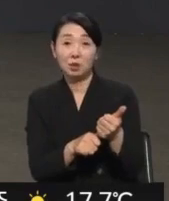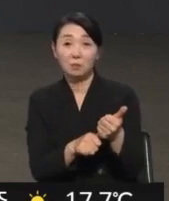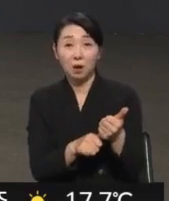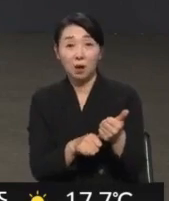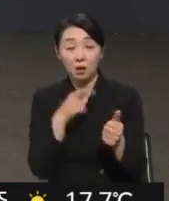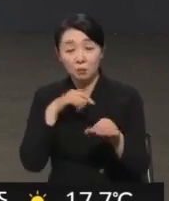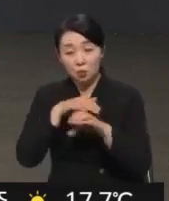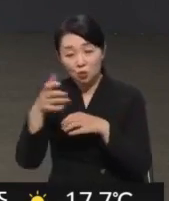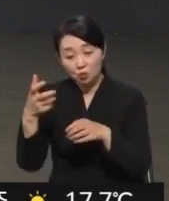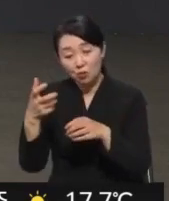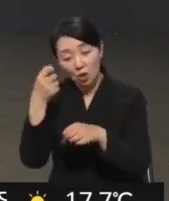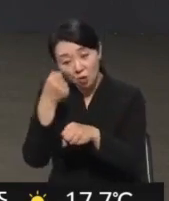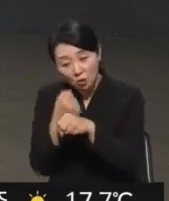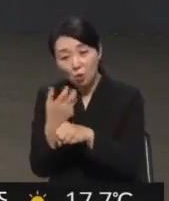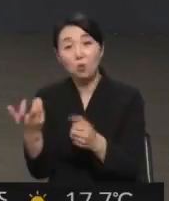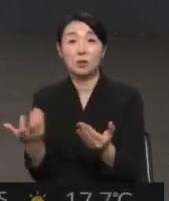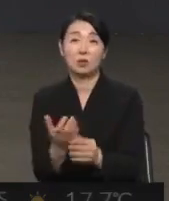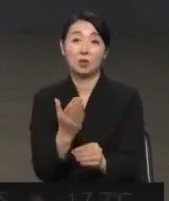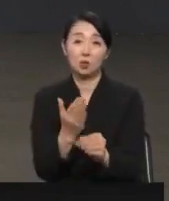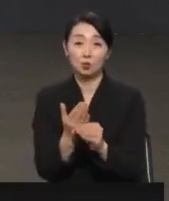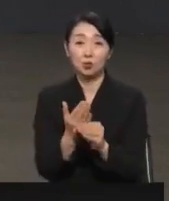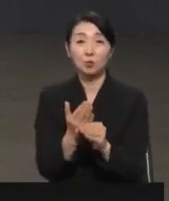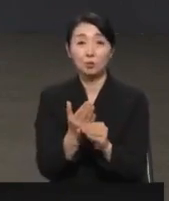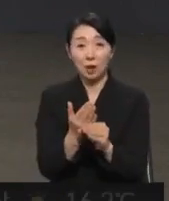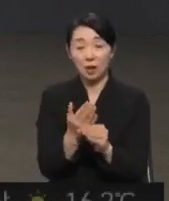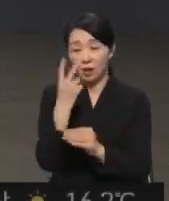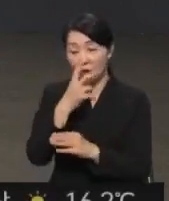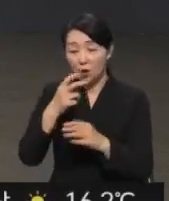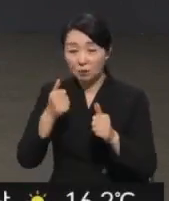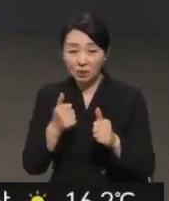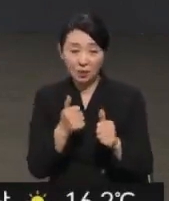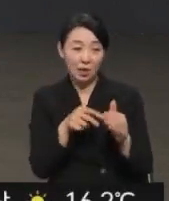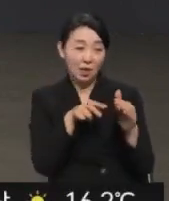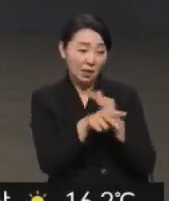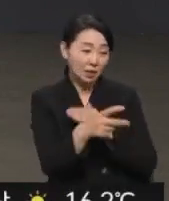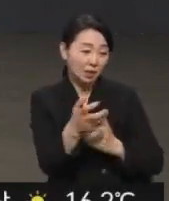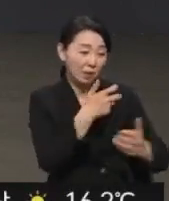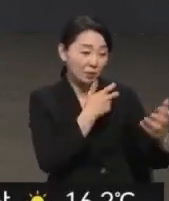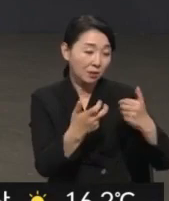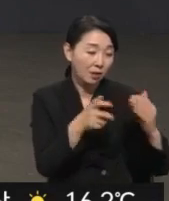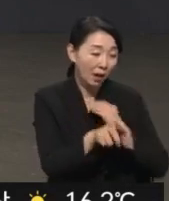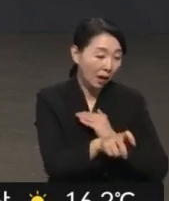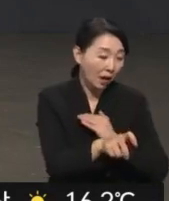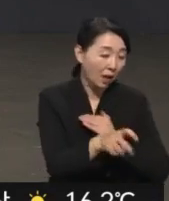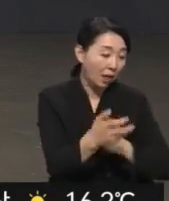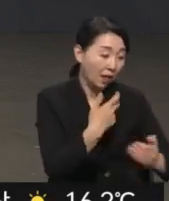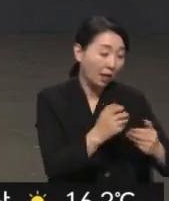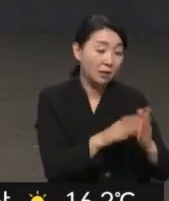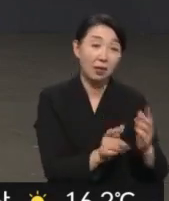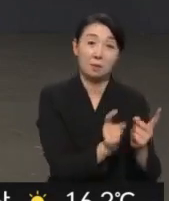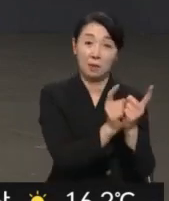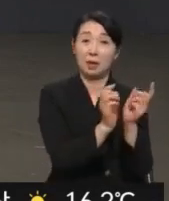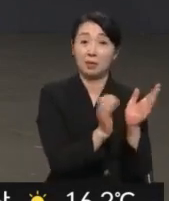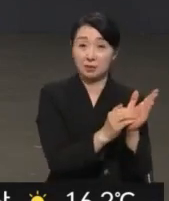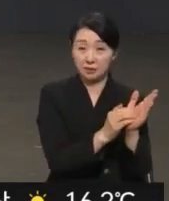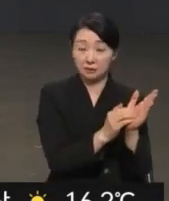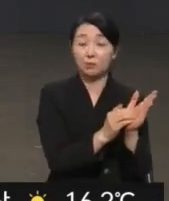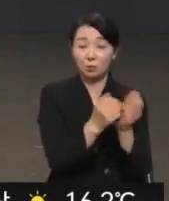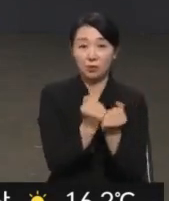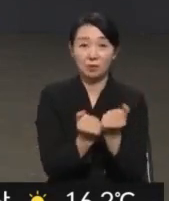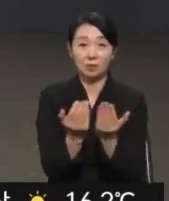민주연구원에 재직 중이죠. 검찰이 야당의 사무실을 직접 압수수색하면서 충돌을 빚기도 했습니다. 얼른 들어가서